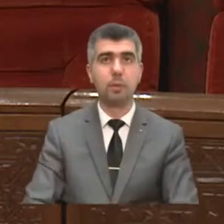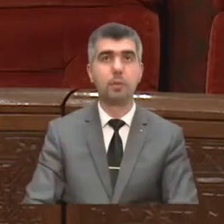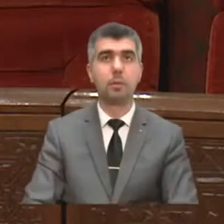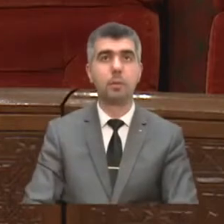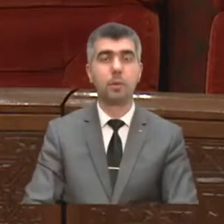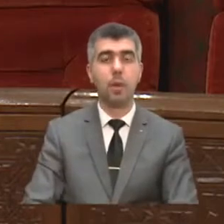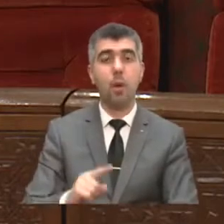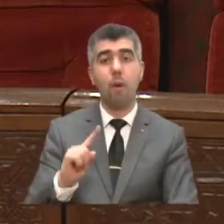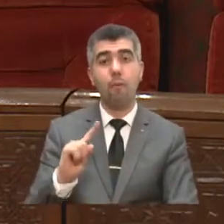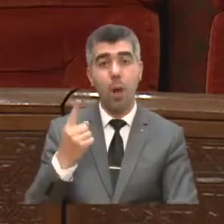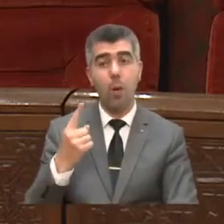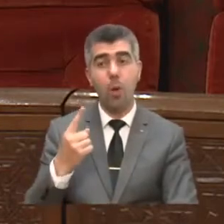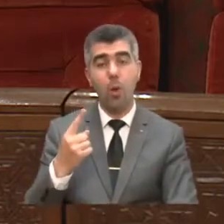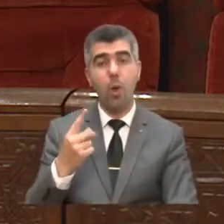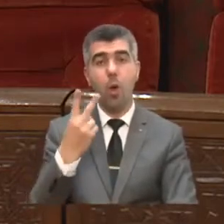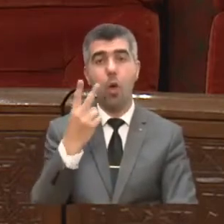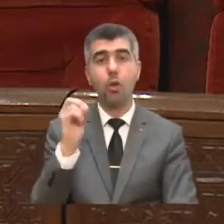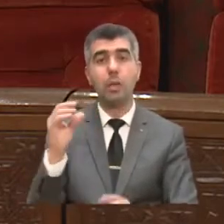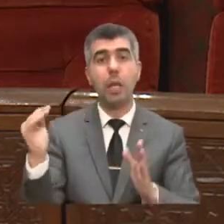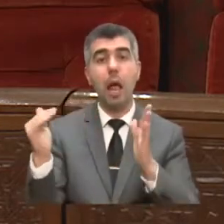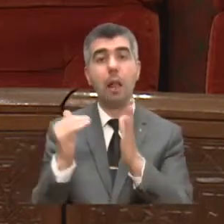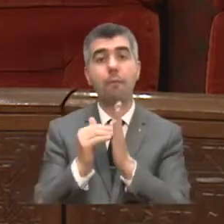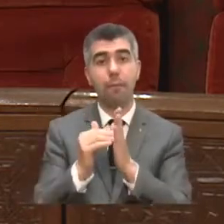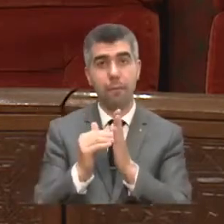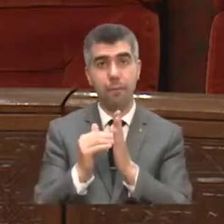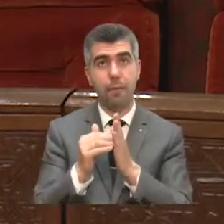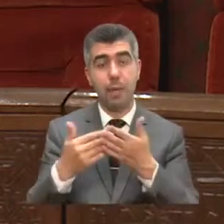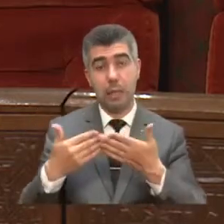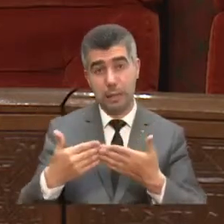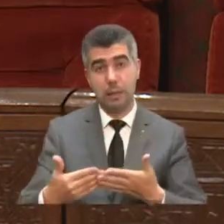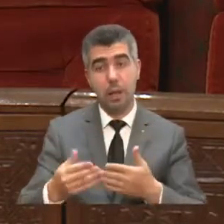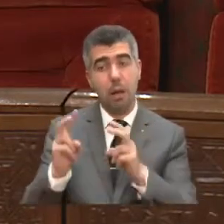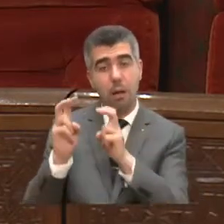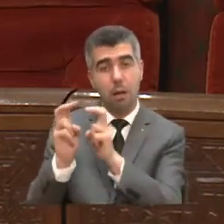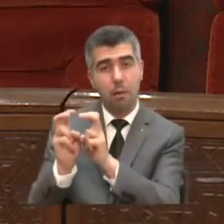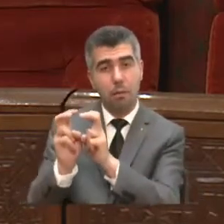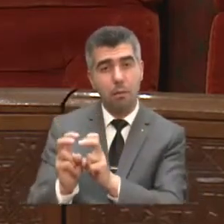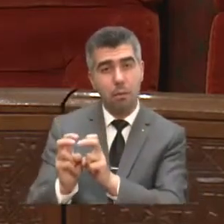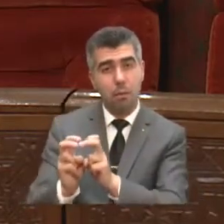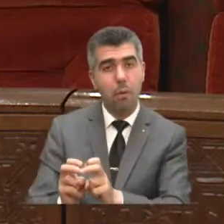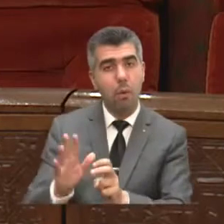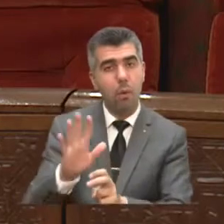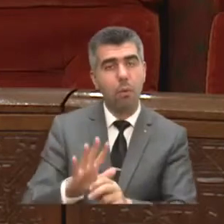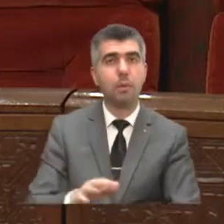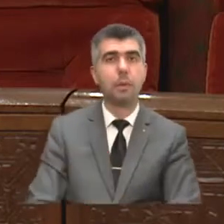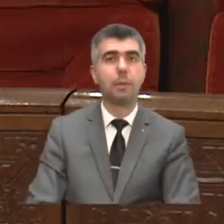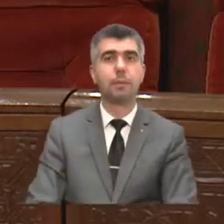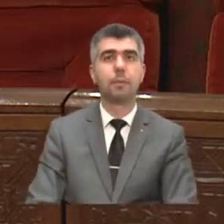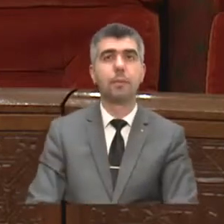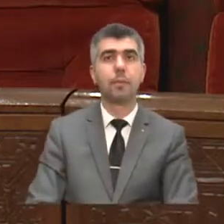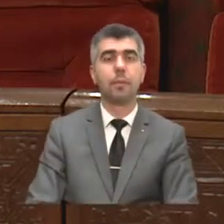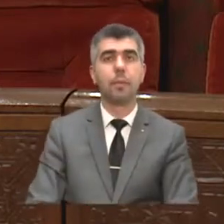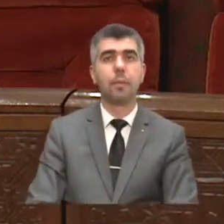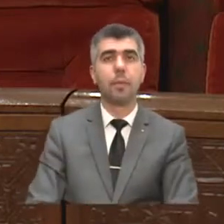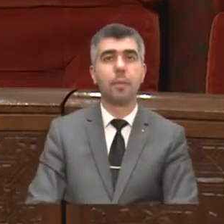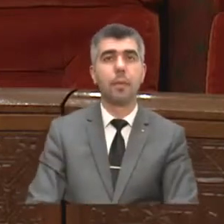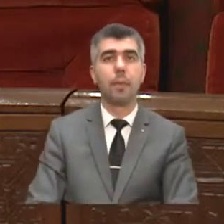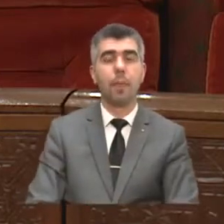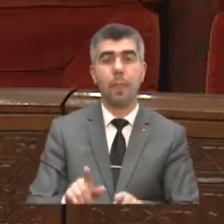فيها 20000 موظف هذه 20 عام. دونك نتوما عارفين هذه المعطيات راه عندكم. فيما يخص